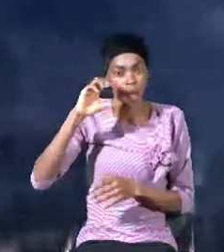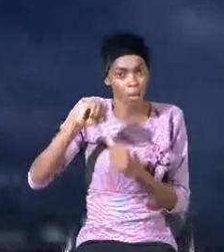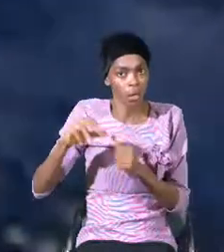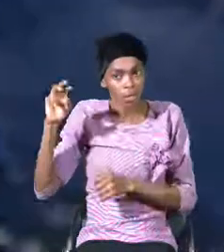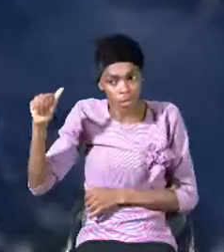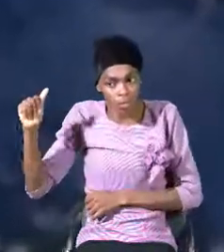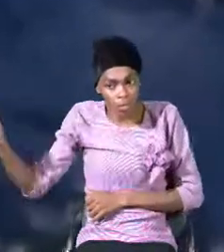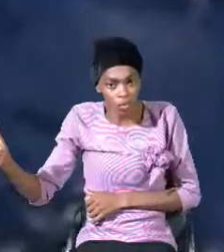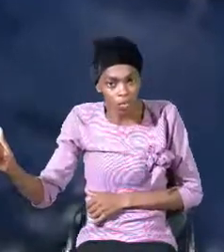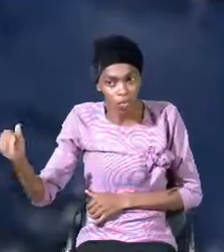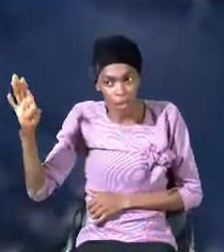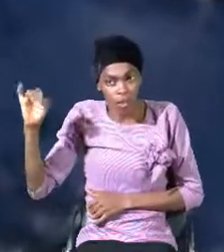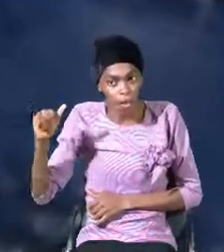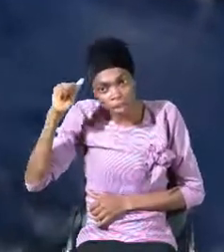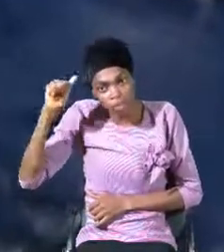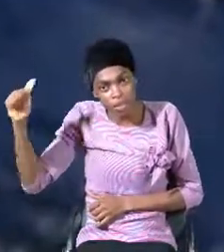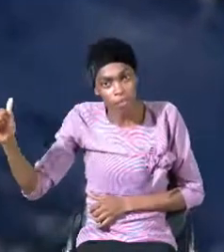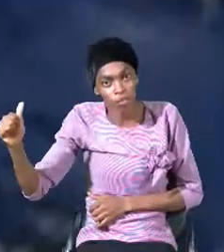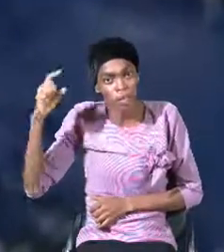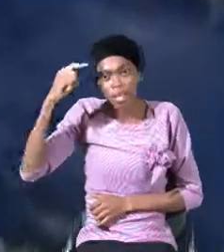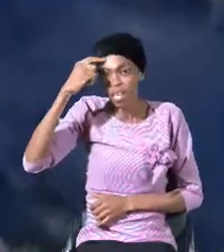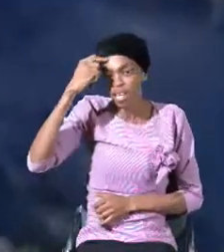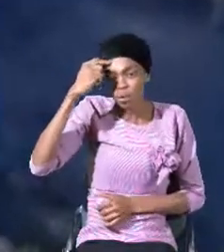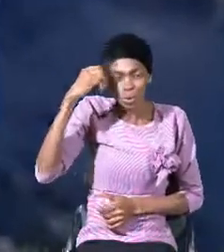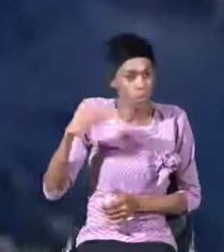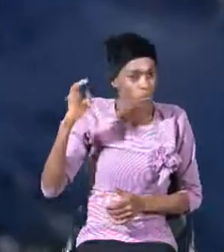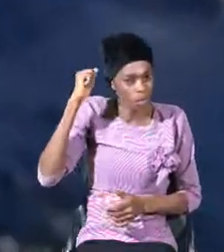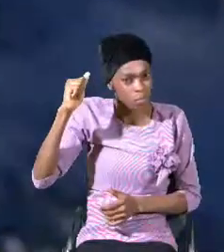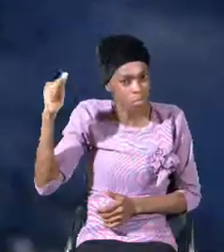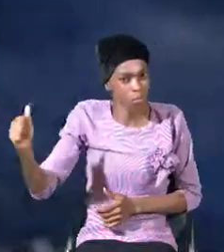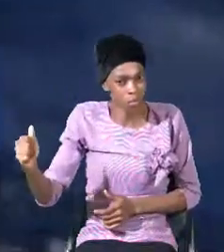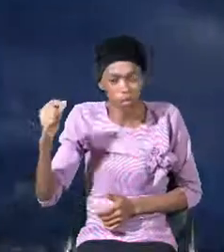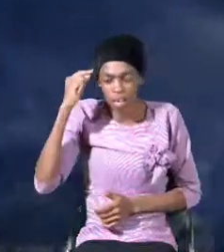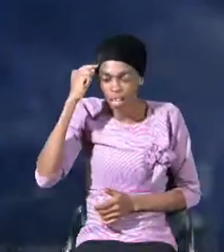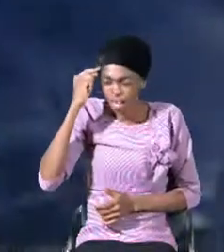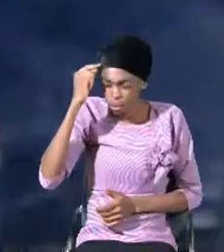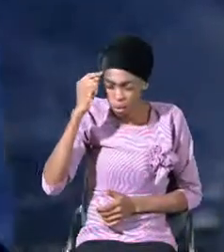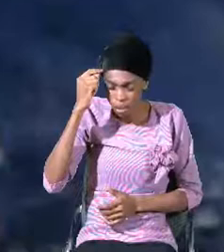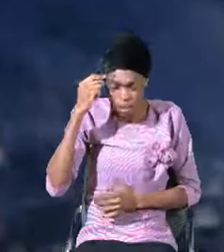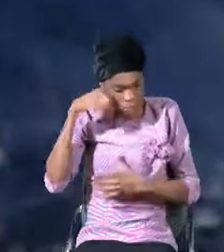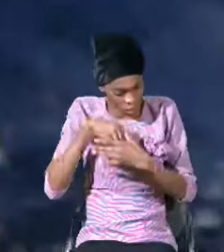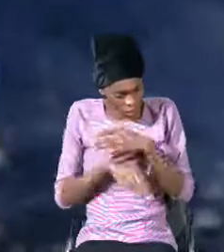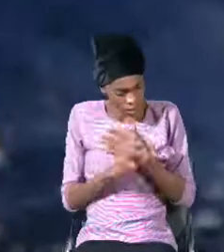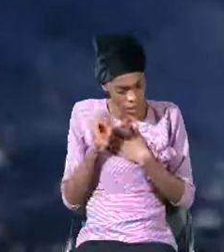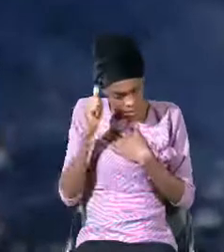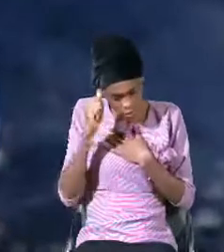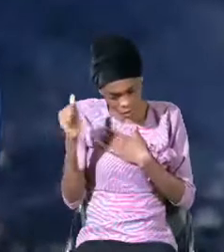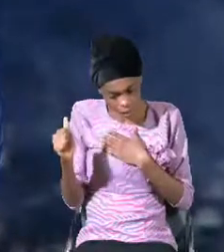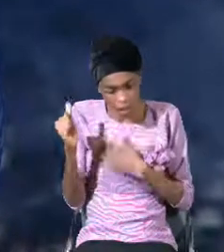lui-même, il pensait de lui-même, il pensait pour lui-même, il pensait en lui-même.